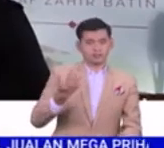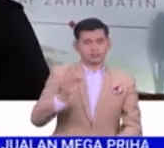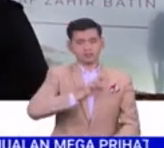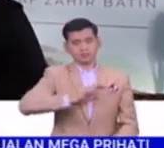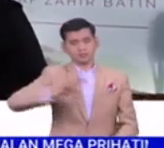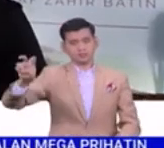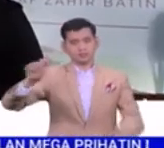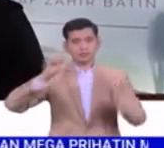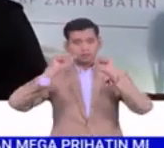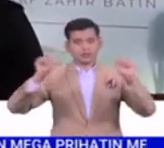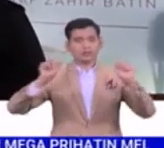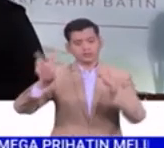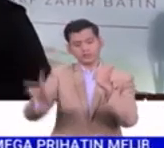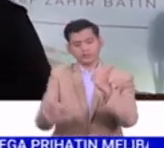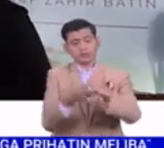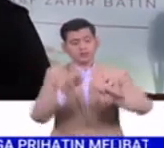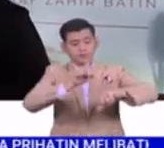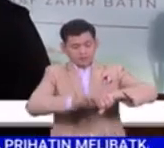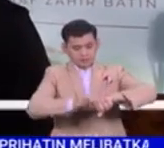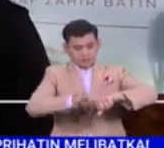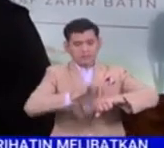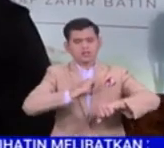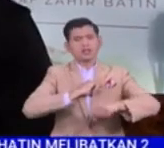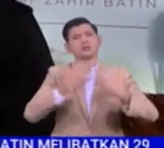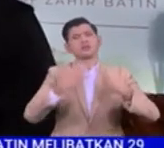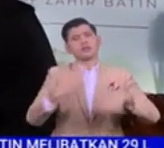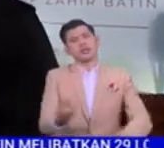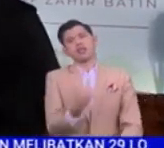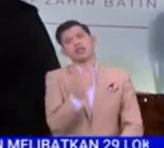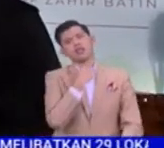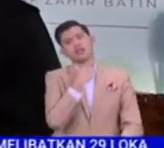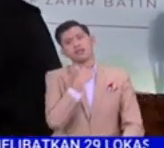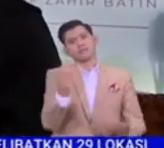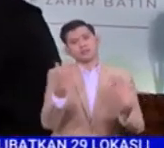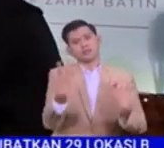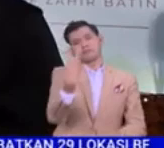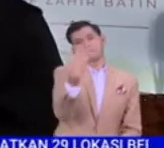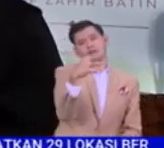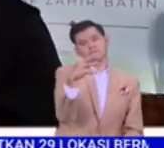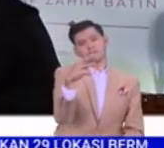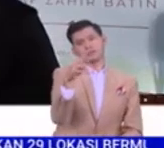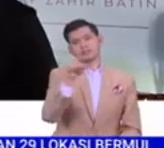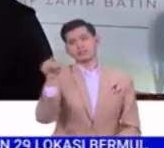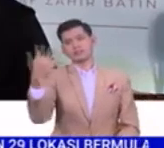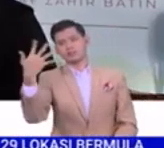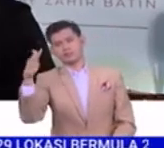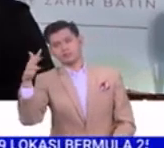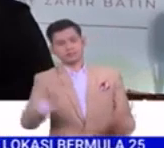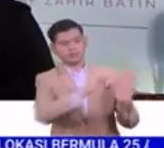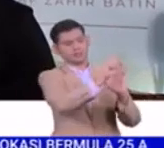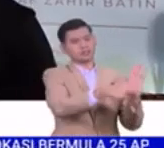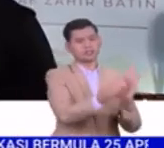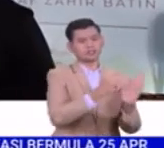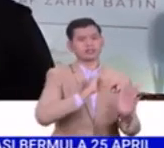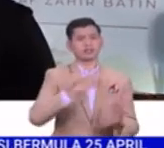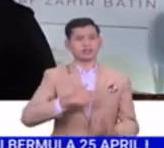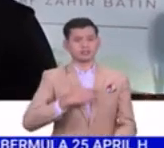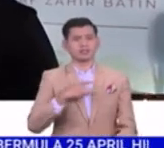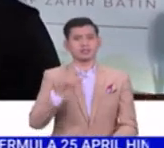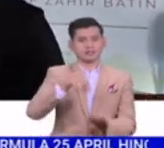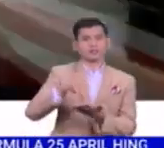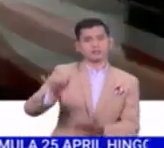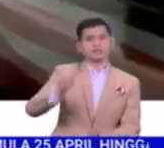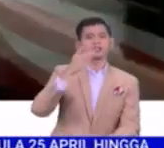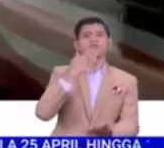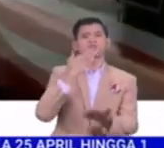ETS banyak menyematkan masa dan saya dah terkena banyak kali 4-15 jam. So saya rasa this is pilihan yang terbaik lah untuk family